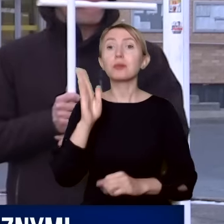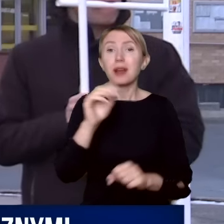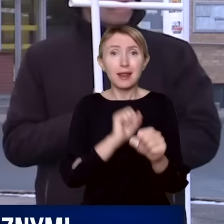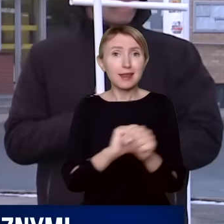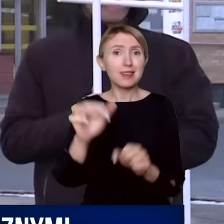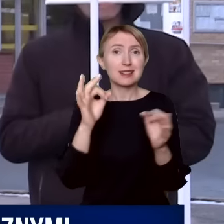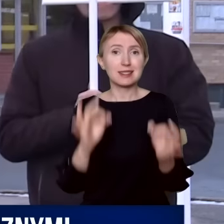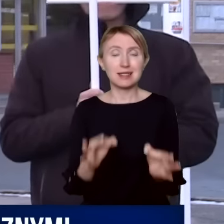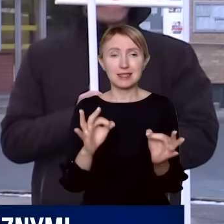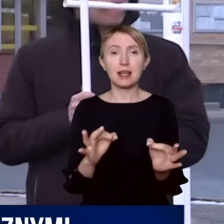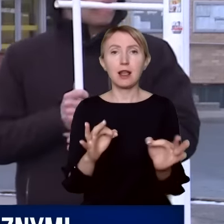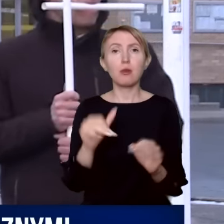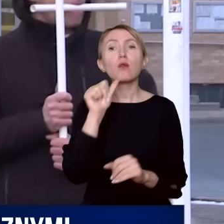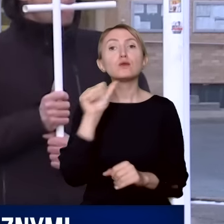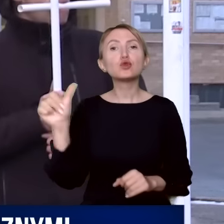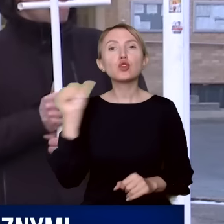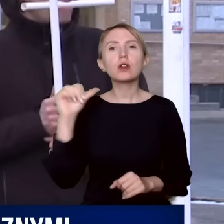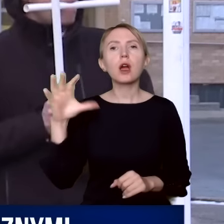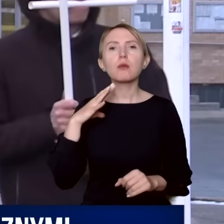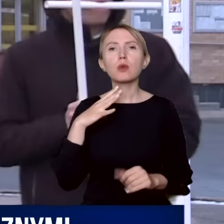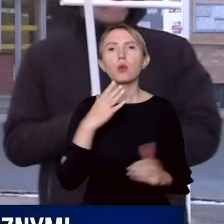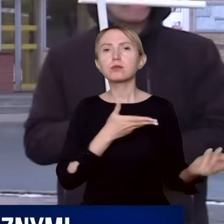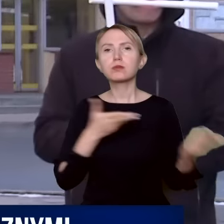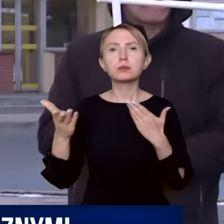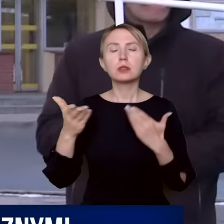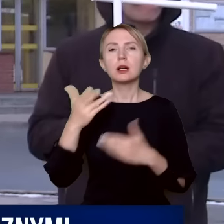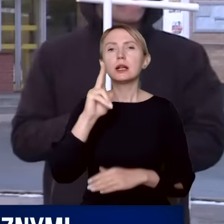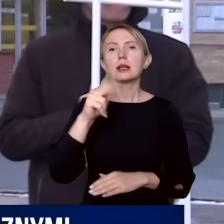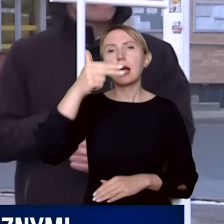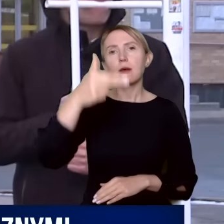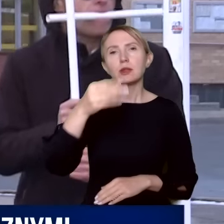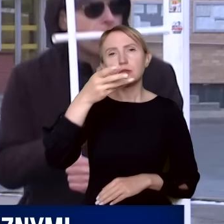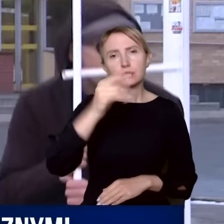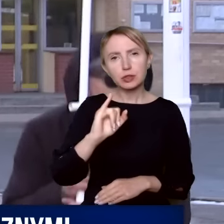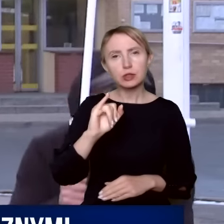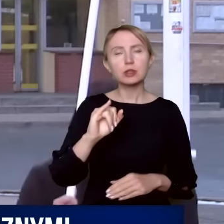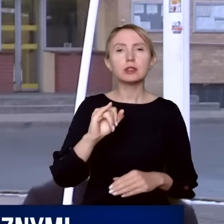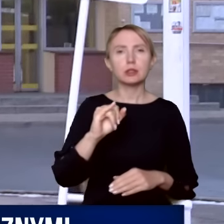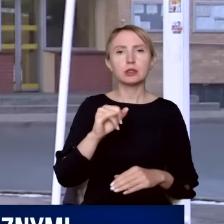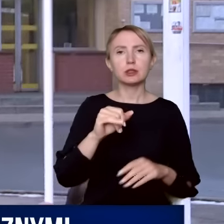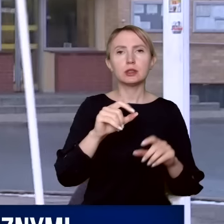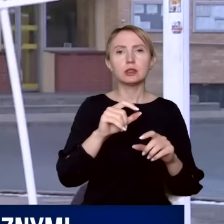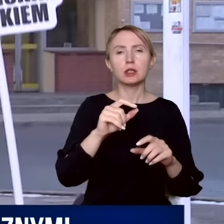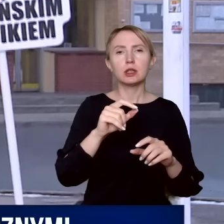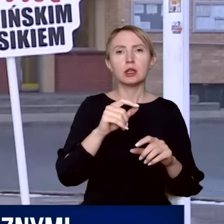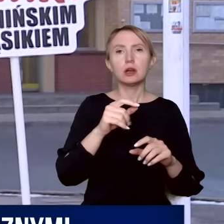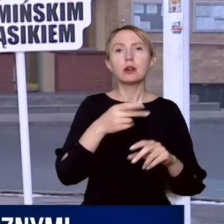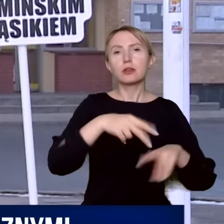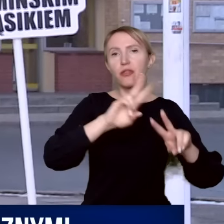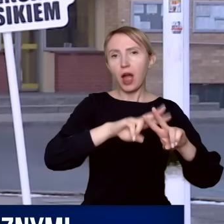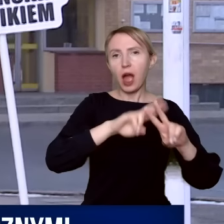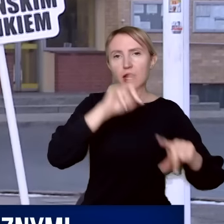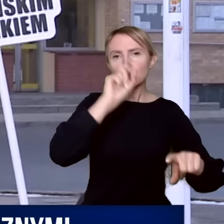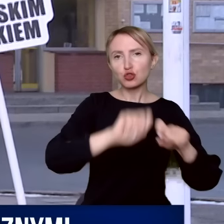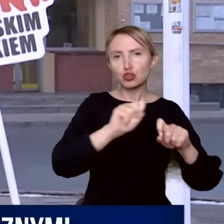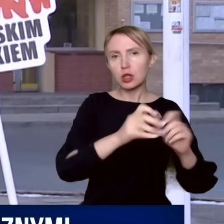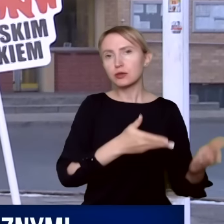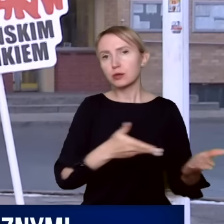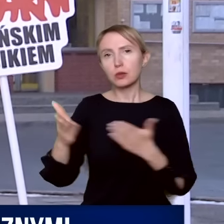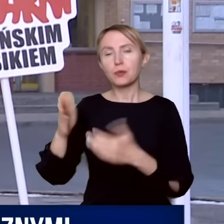szczególnie po wczorajszym przetransportowaniu Mariusza Kamińskiego z zakładu karnego, z aresztu śledczego do